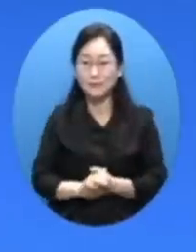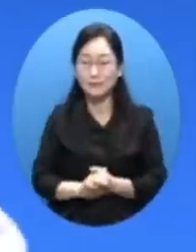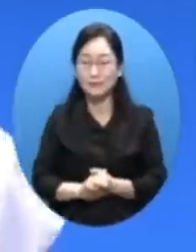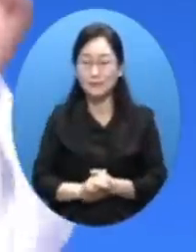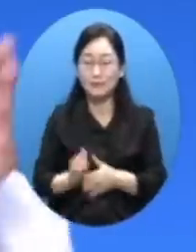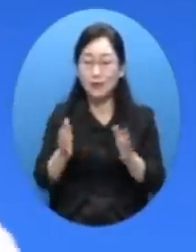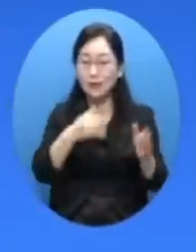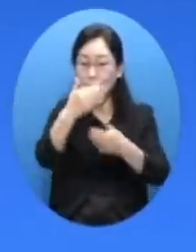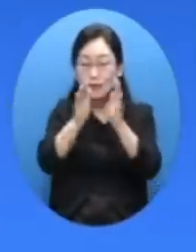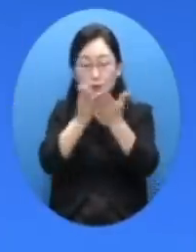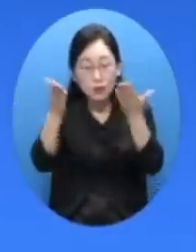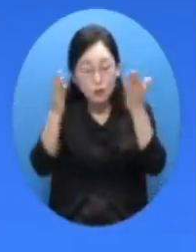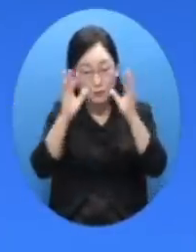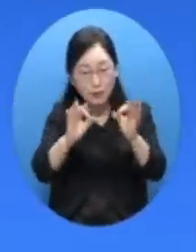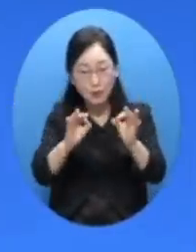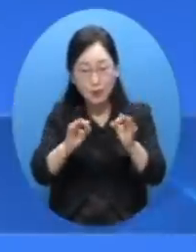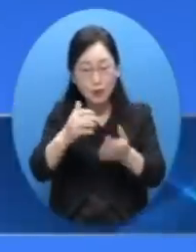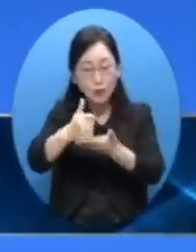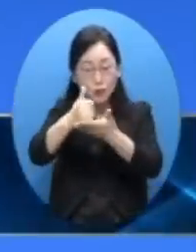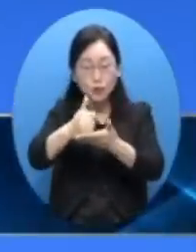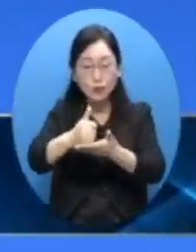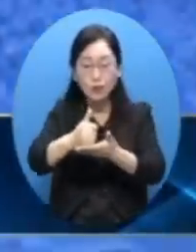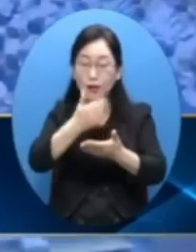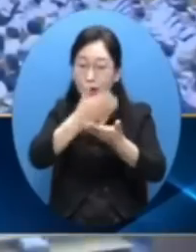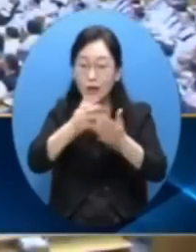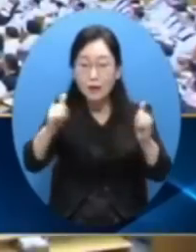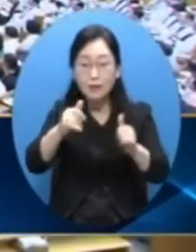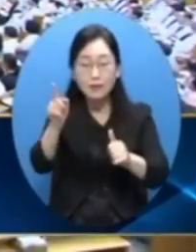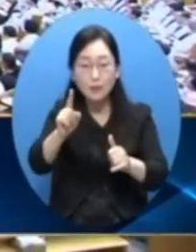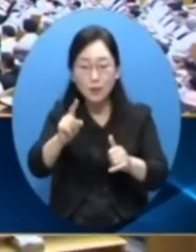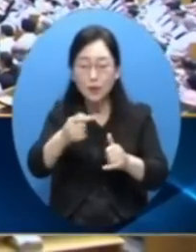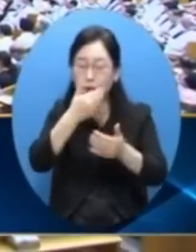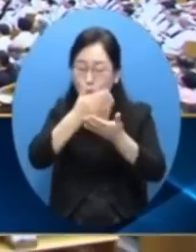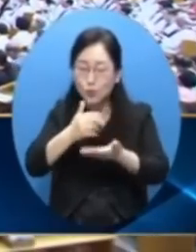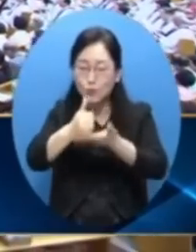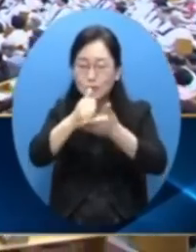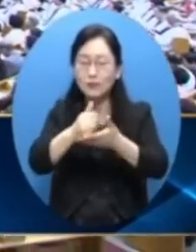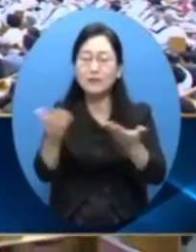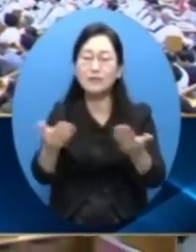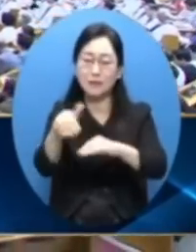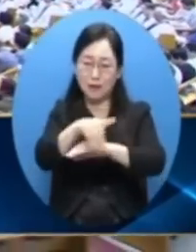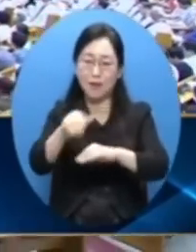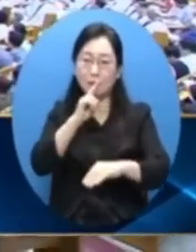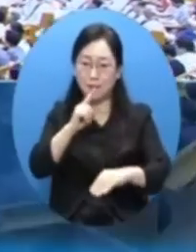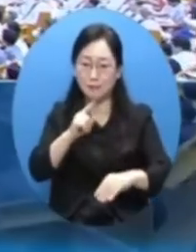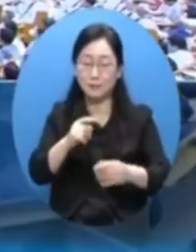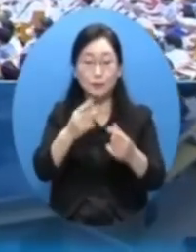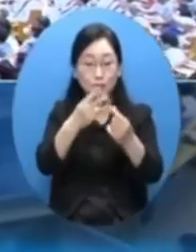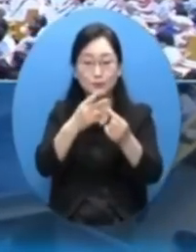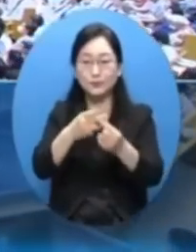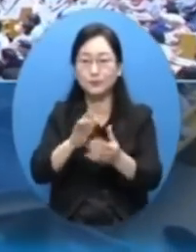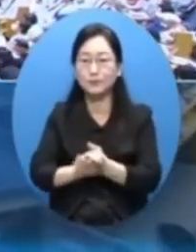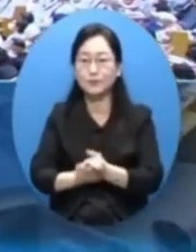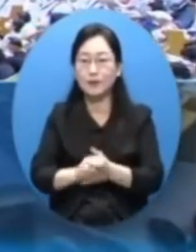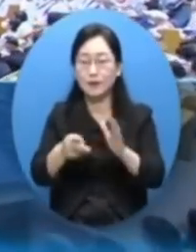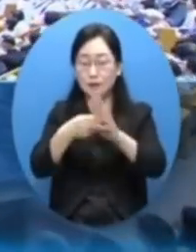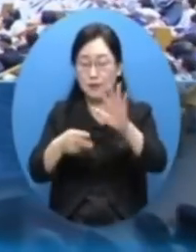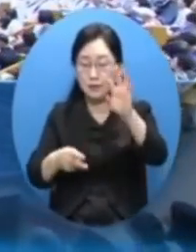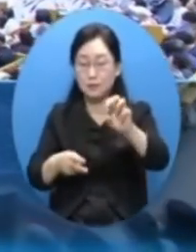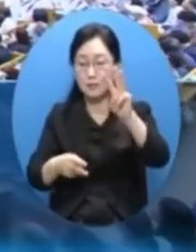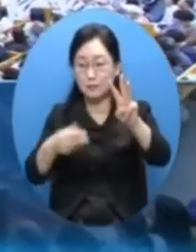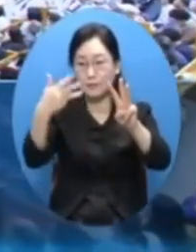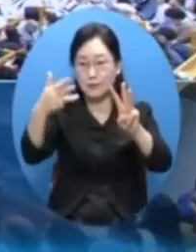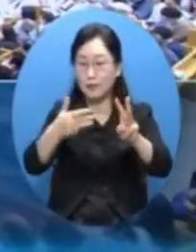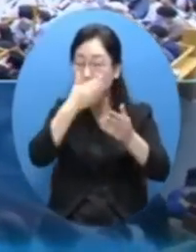그런데 성경은 존귀한 자는 둘째로 존귀한 일을 계획한다고 말씀했습니다. 이사야 32장 8절에 존귀한